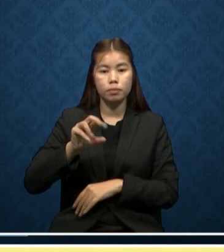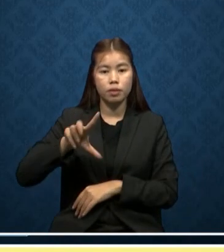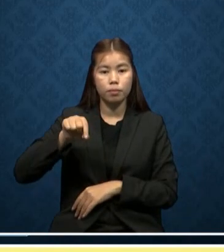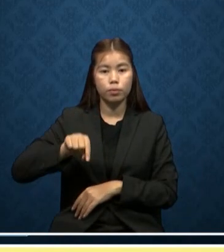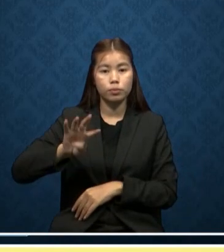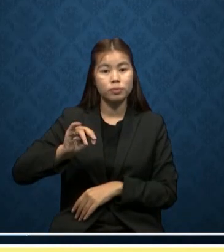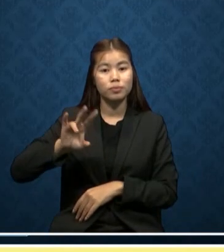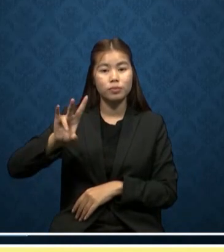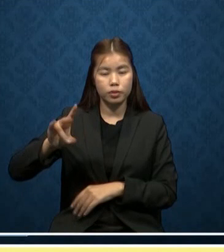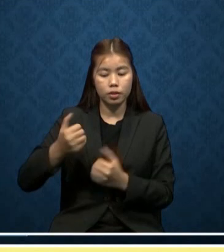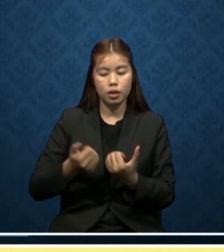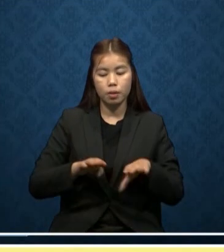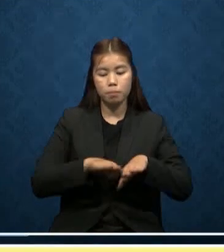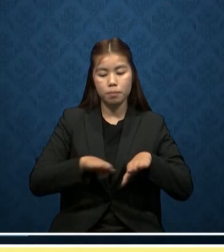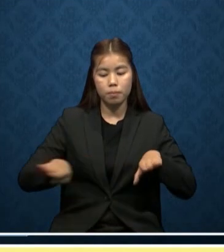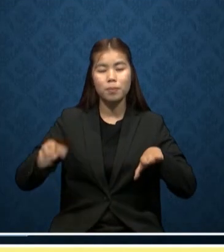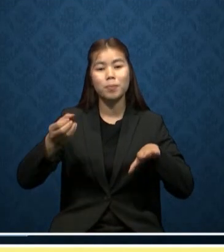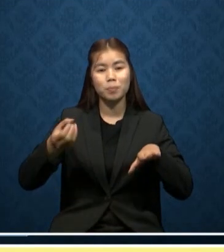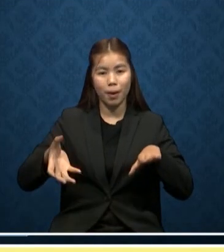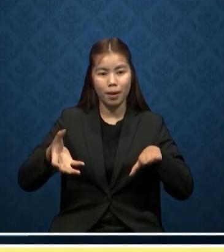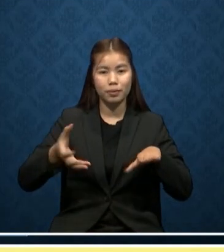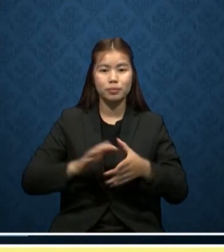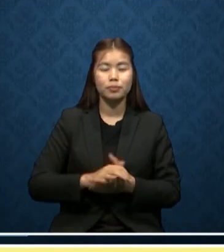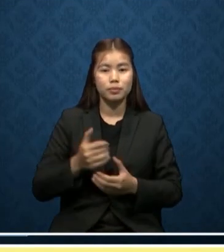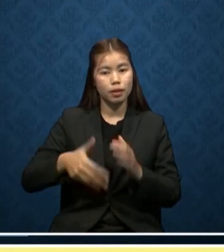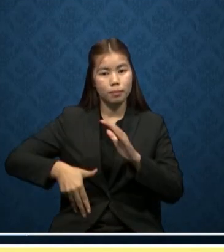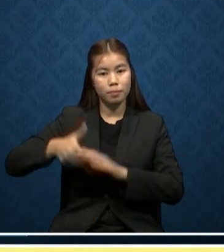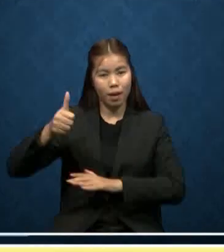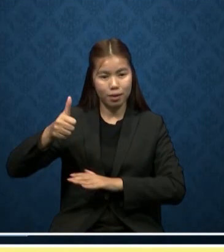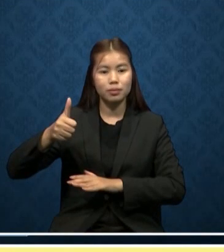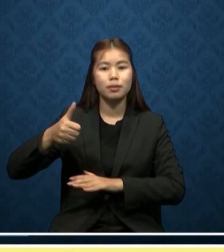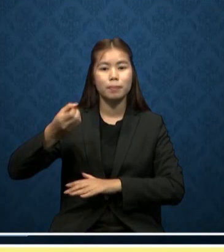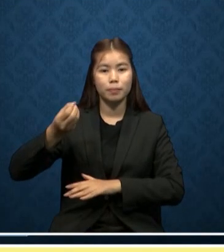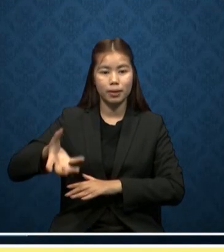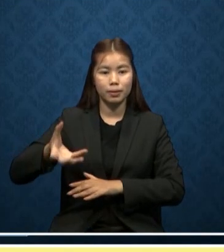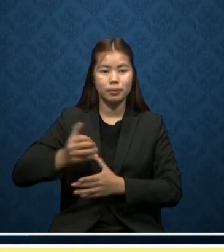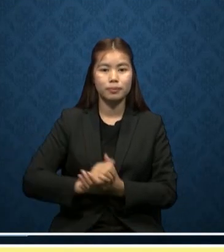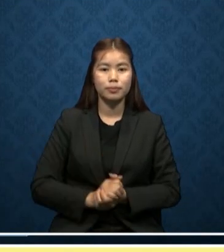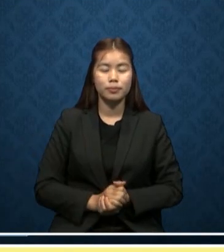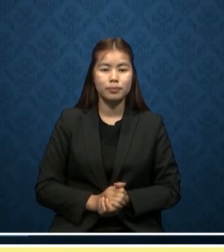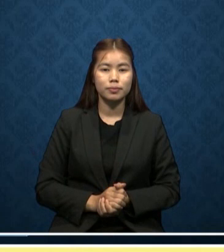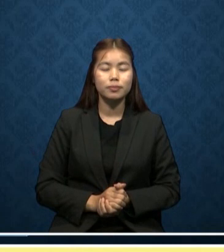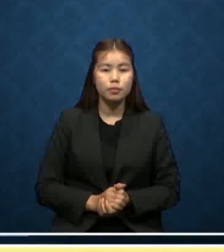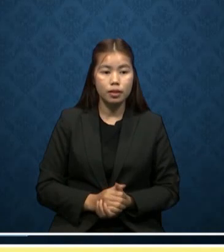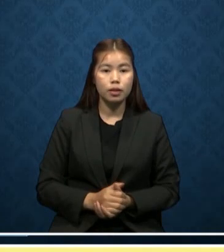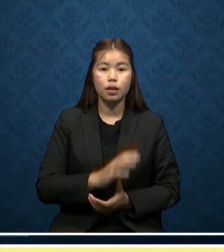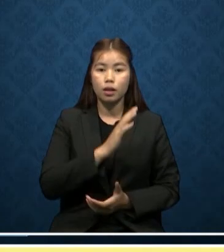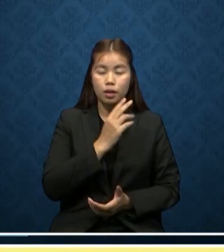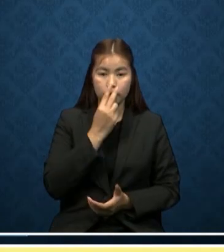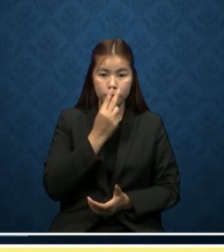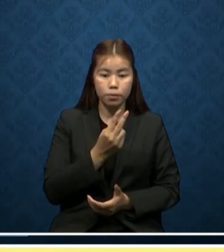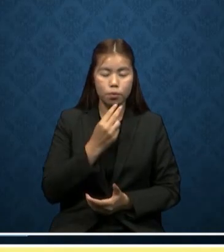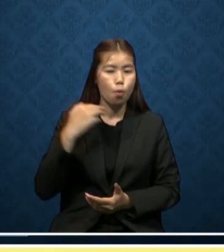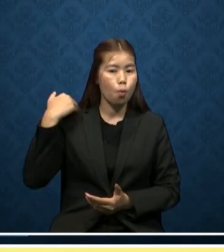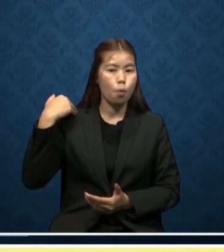ครับถือว่าอยู่ในเกณฑ์มากความความสำเร็จในการบรรลุเป้าหมายนะครับนะถ้าเราดูตลอด 5ปี